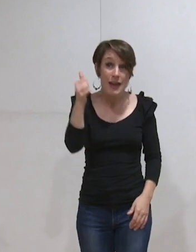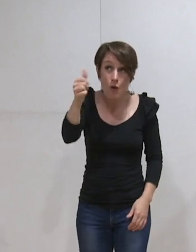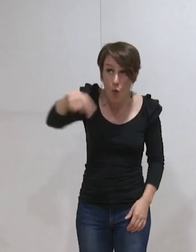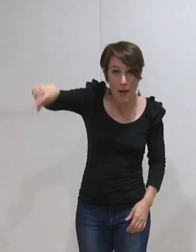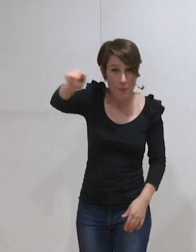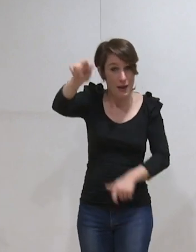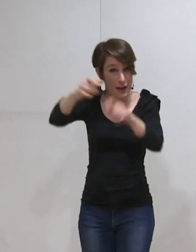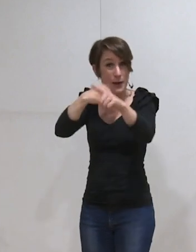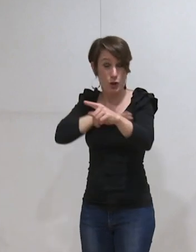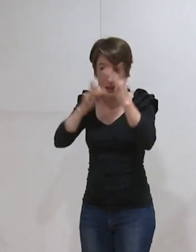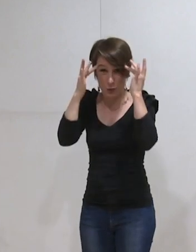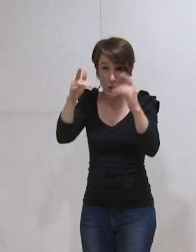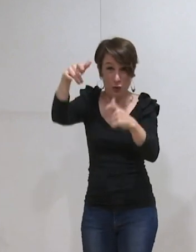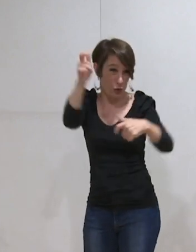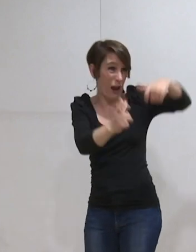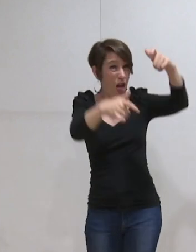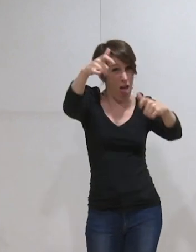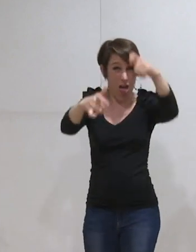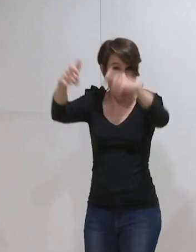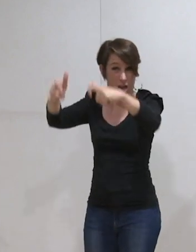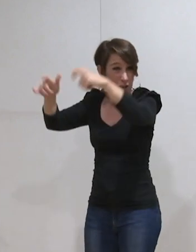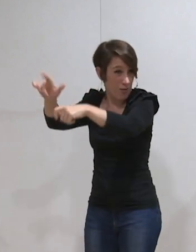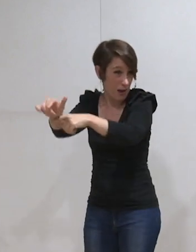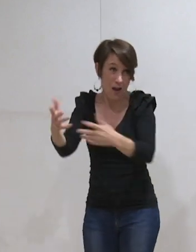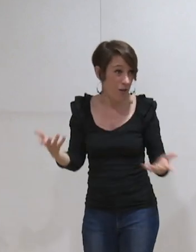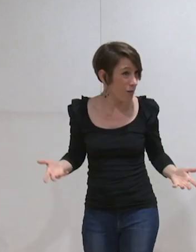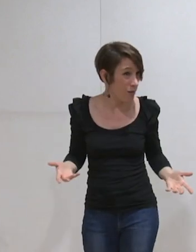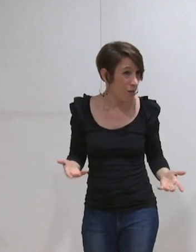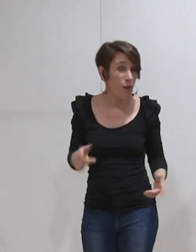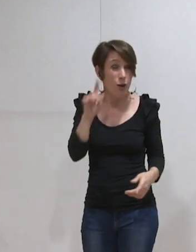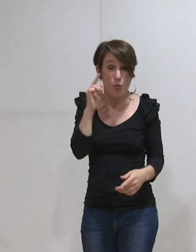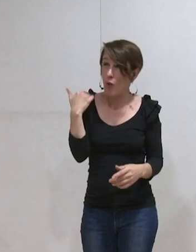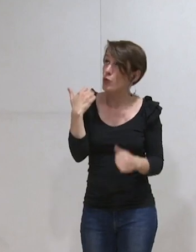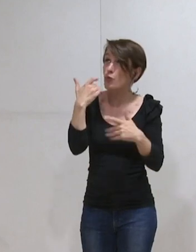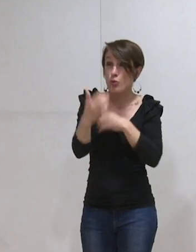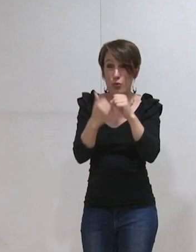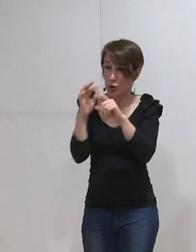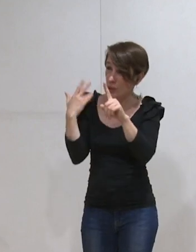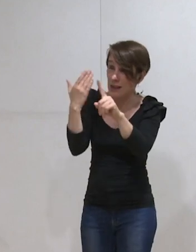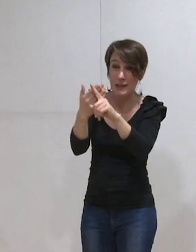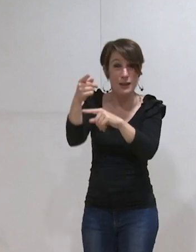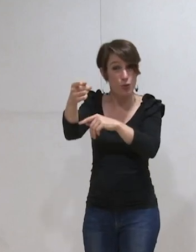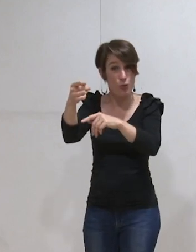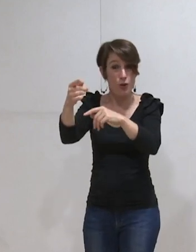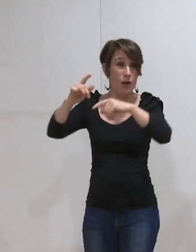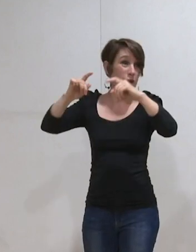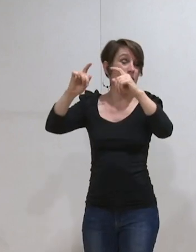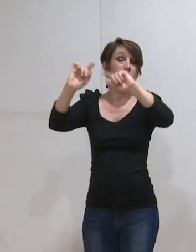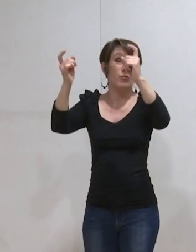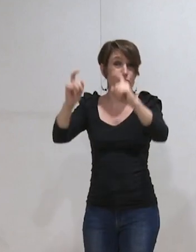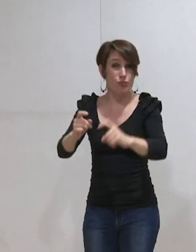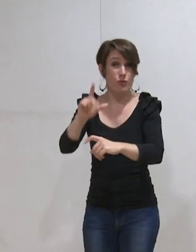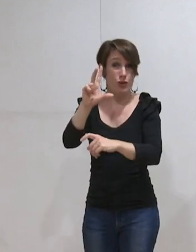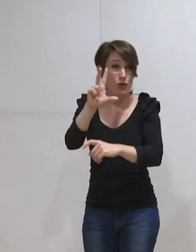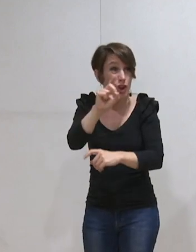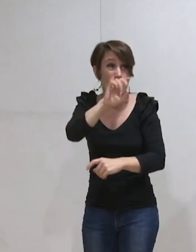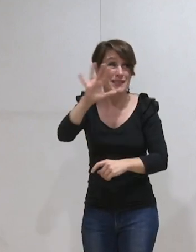savez en difficulté puisqu'ils subissent depuis plusieurs années 35 % de baisse